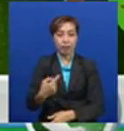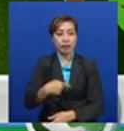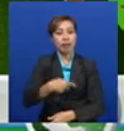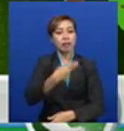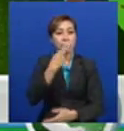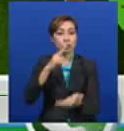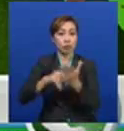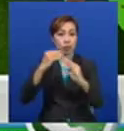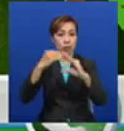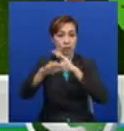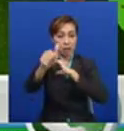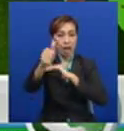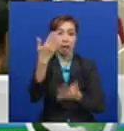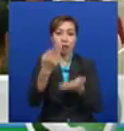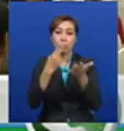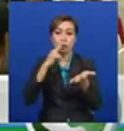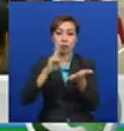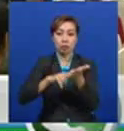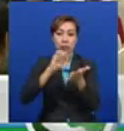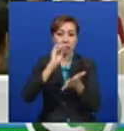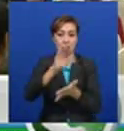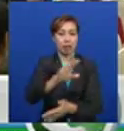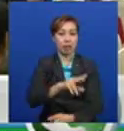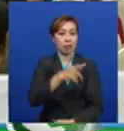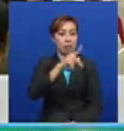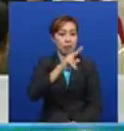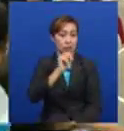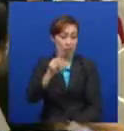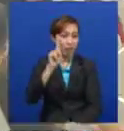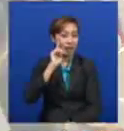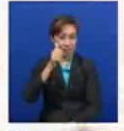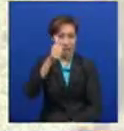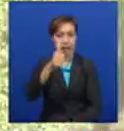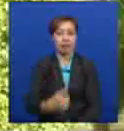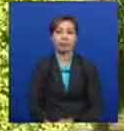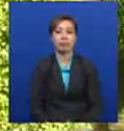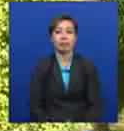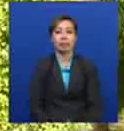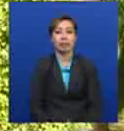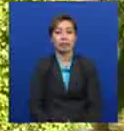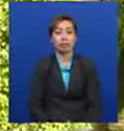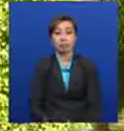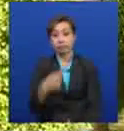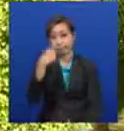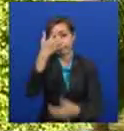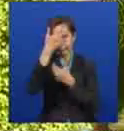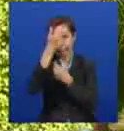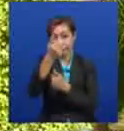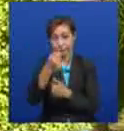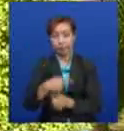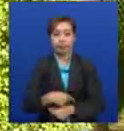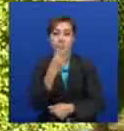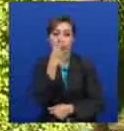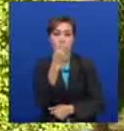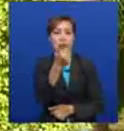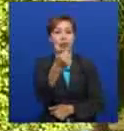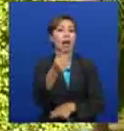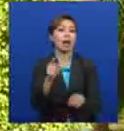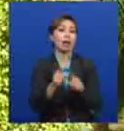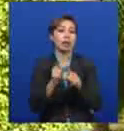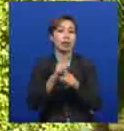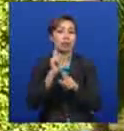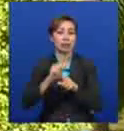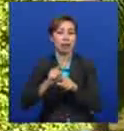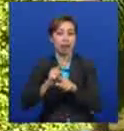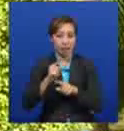pdtep.trinitycamp@gmail.com นะคะหรือตู้ปน103ปนสบางซื่อค่ะ แต่คุณผู้ชมที่สนใจนะคะก็ติดตามกันได้ตามที่